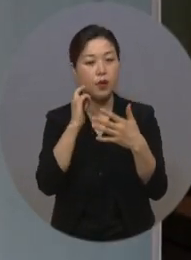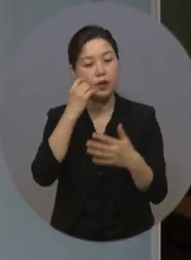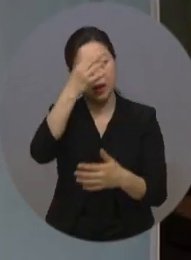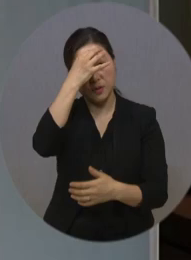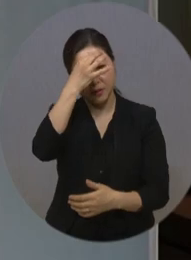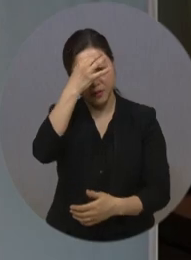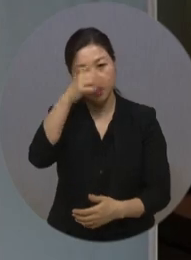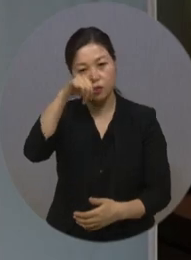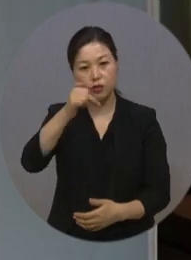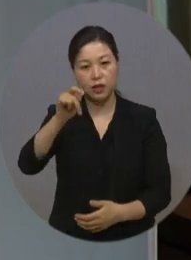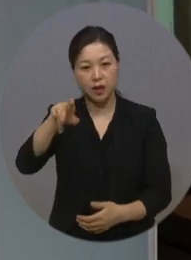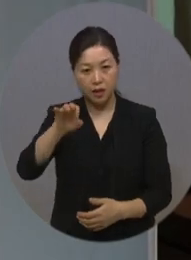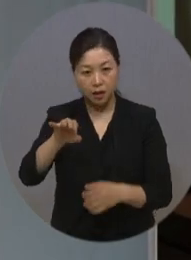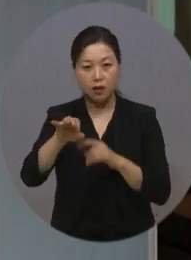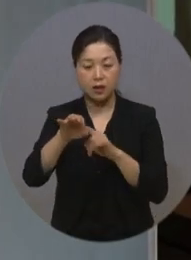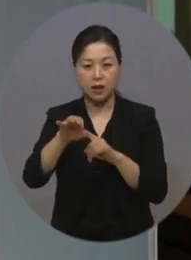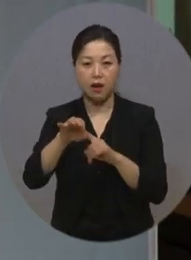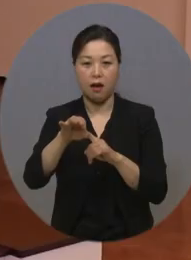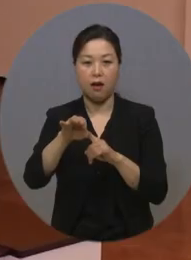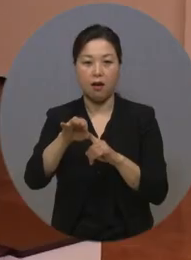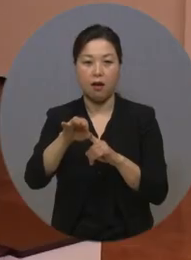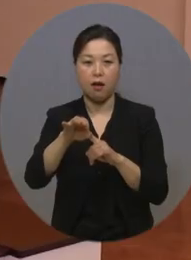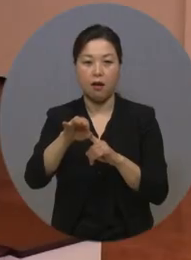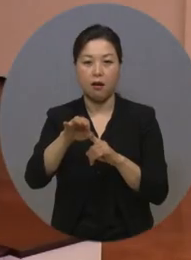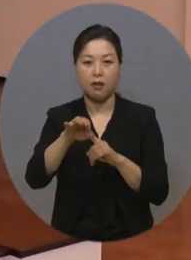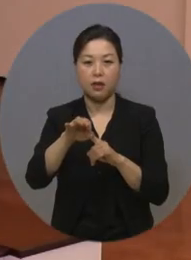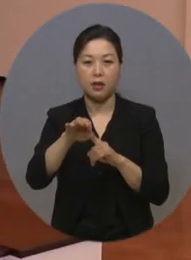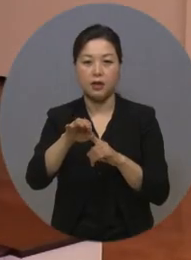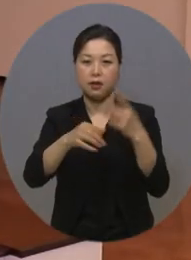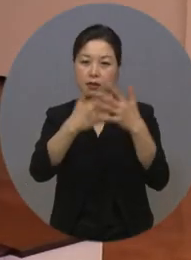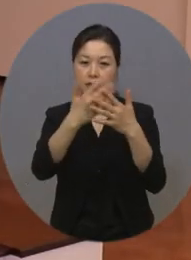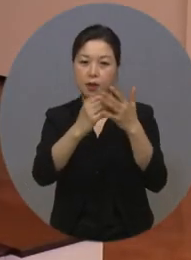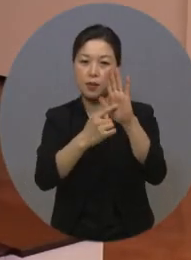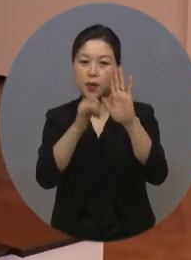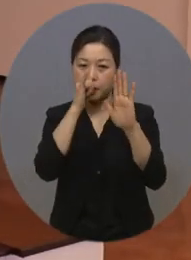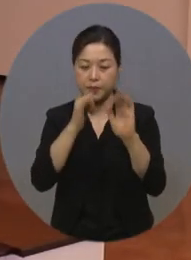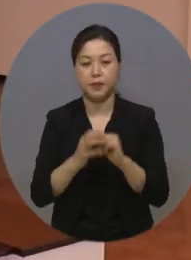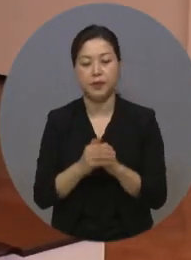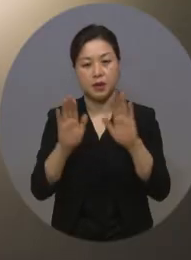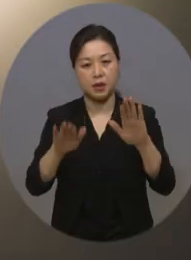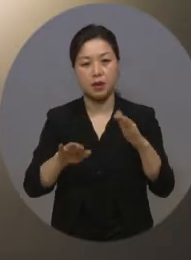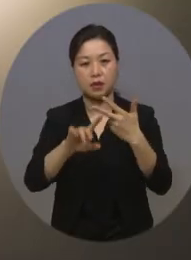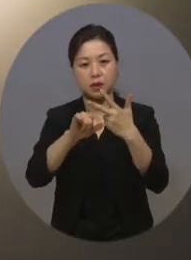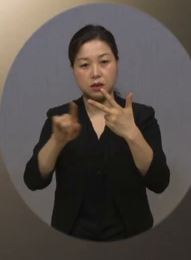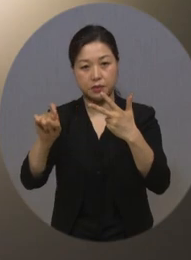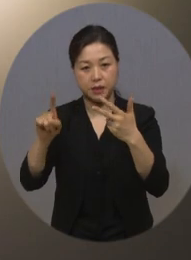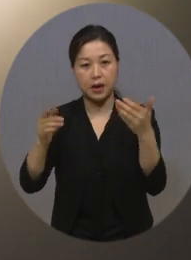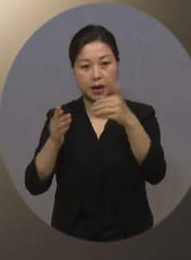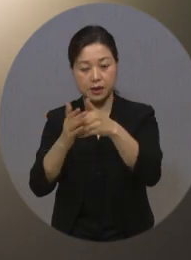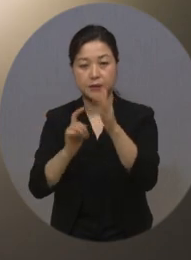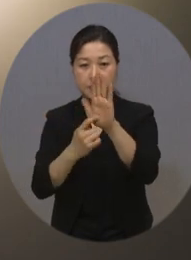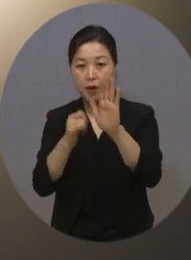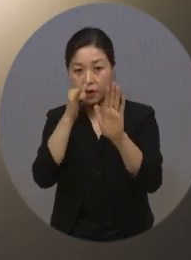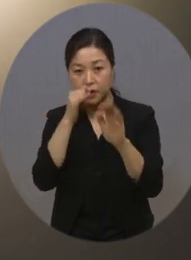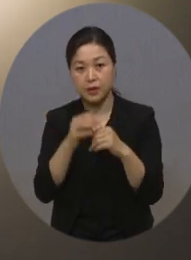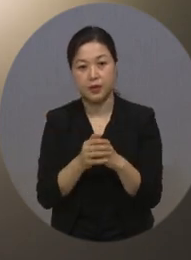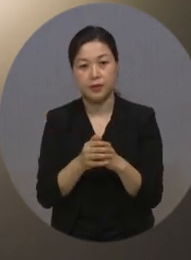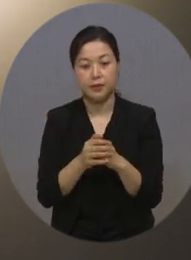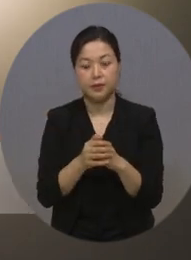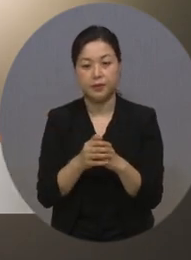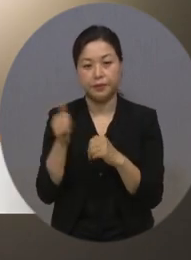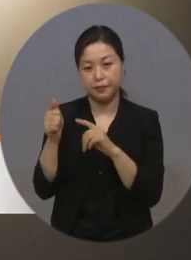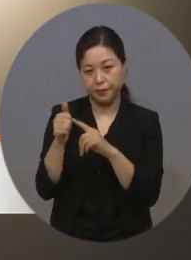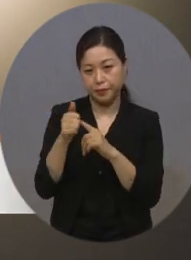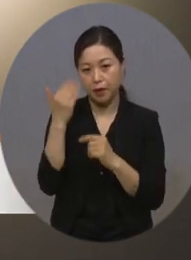A라는 주제로 열리고 있습니다. 오는 7월 11일까지 열리는 이번 전시회는 작가가 여수에